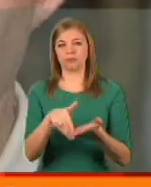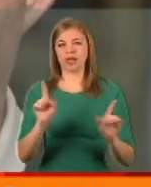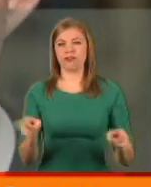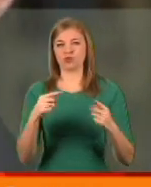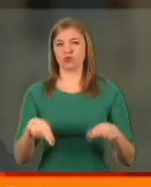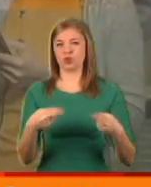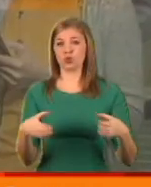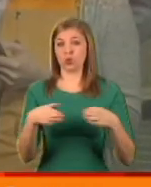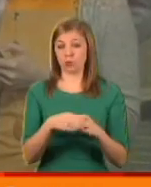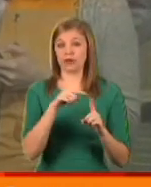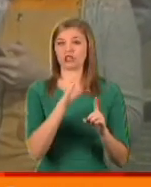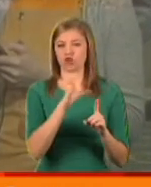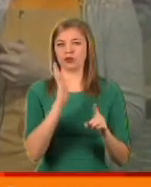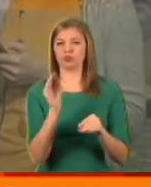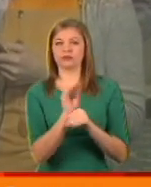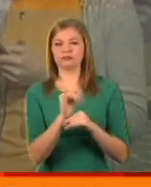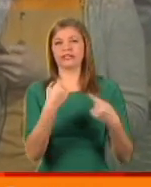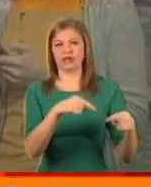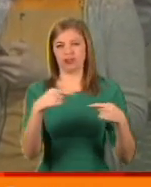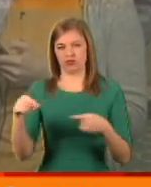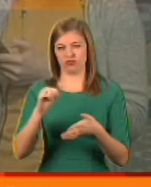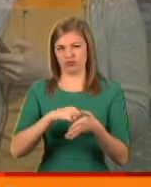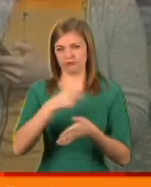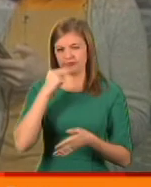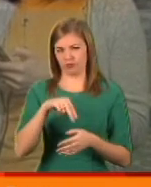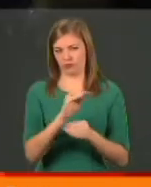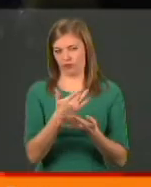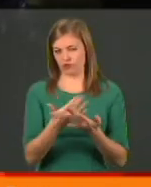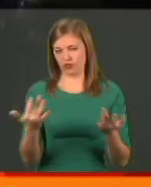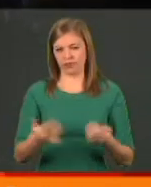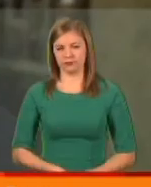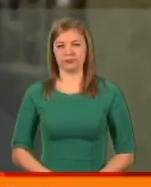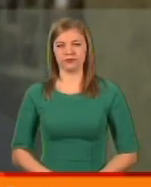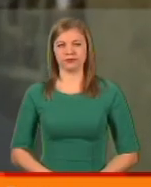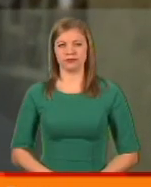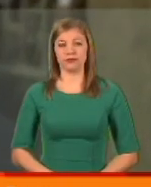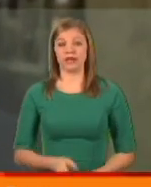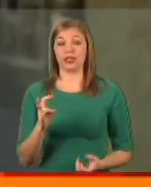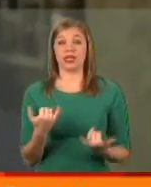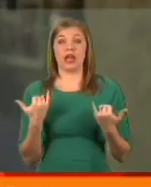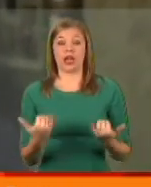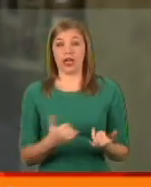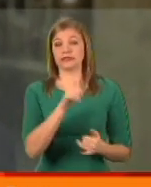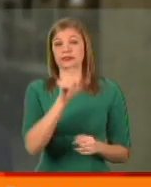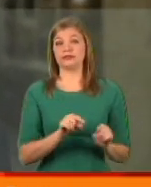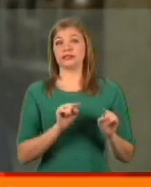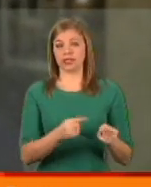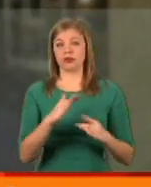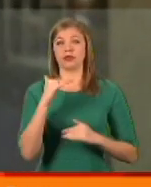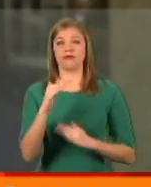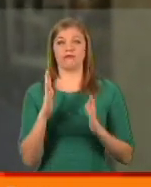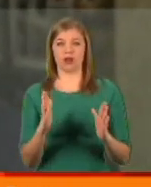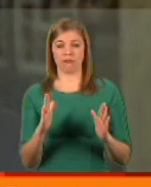злочинної групи, Саакашвілі закидатимуть і інші звинувачення. Наразі він затриманий в